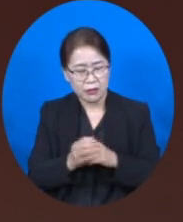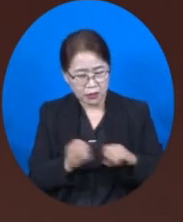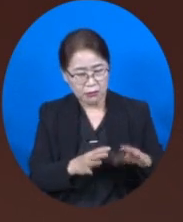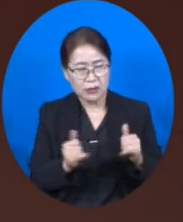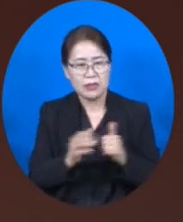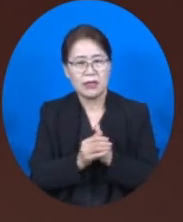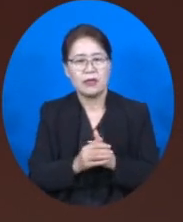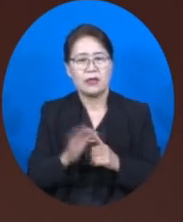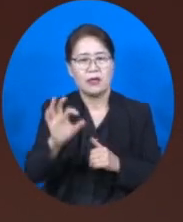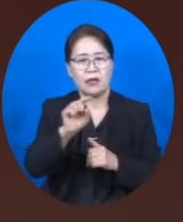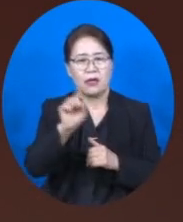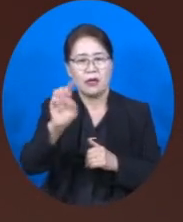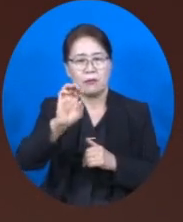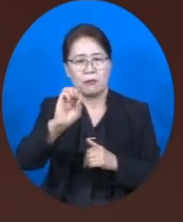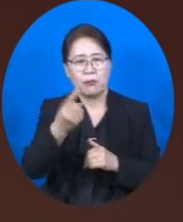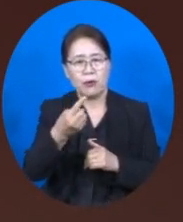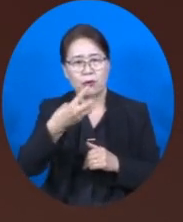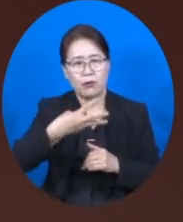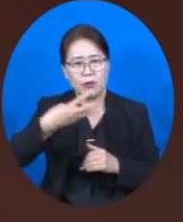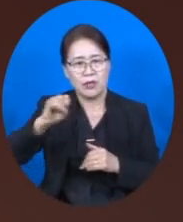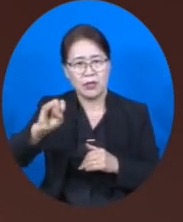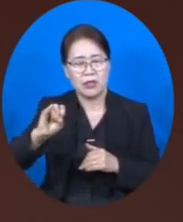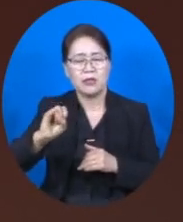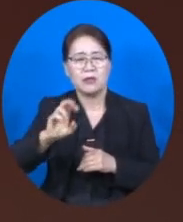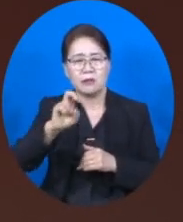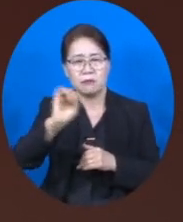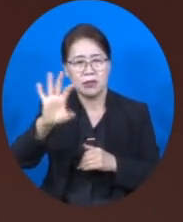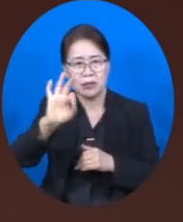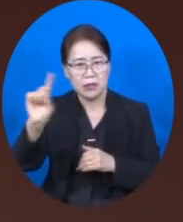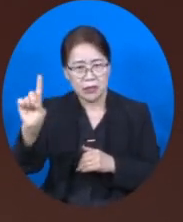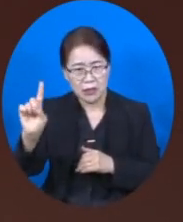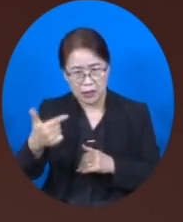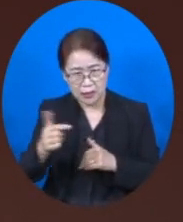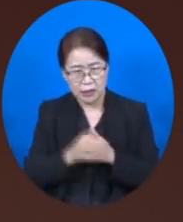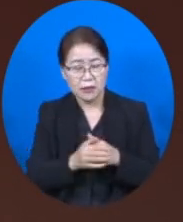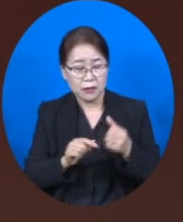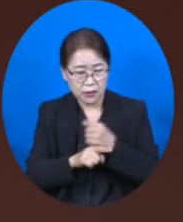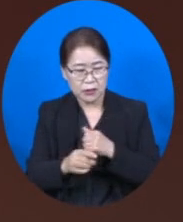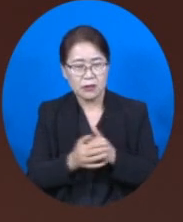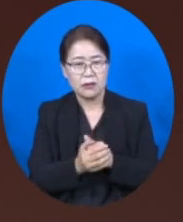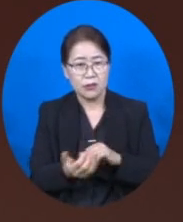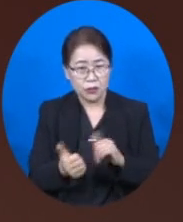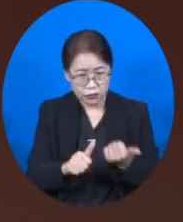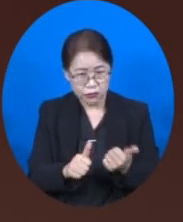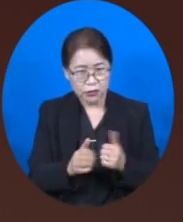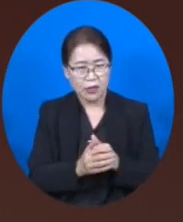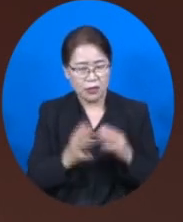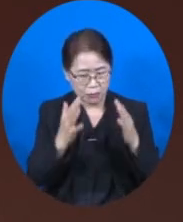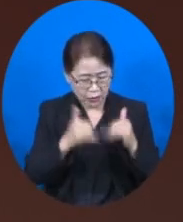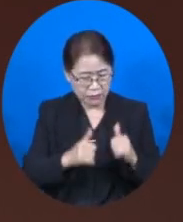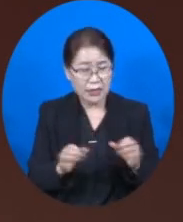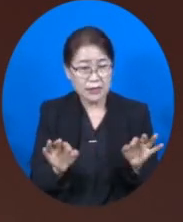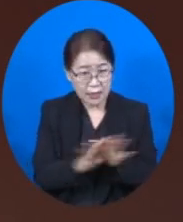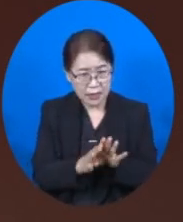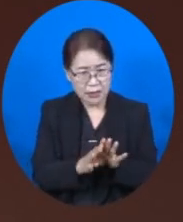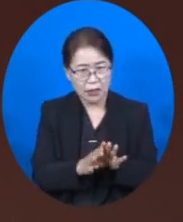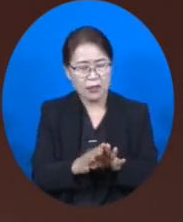아폴리 민이라는 말인데 뜻은 멸망하다 죽다 상실하다 사라지다